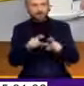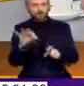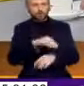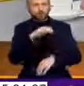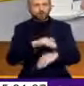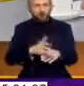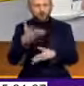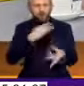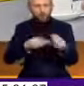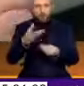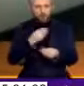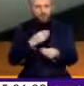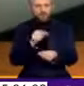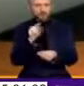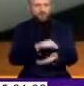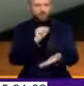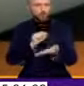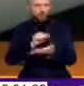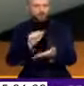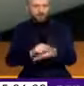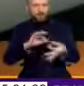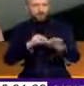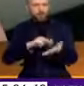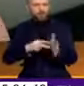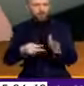факту підробки цієї документації детального плану